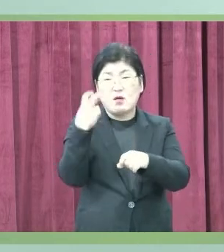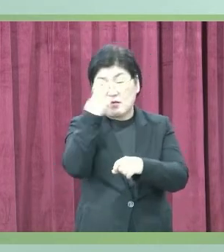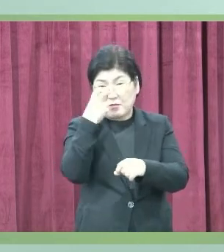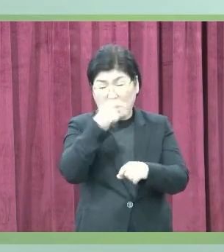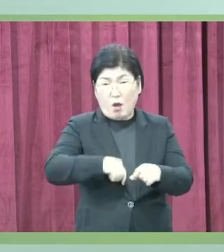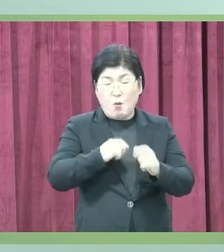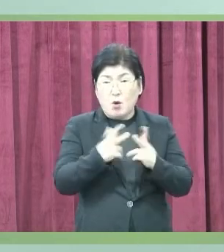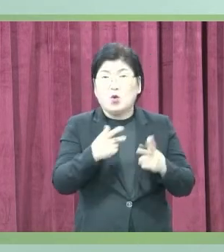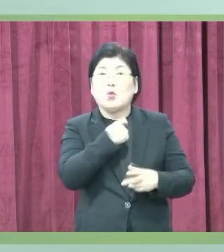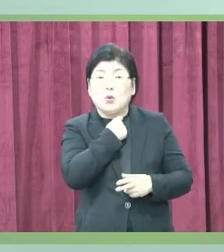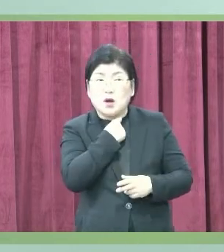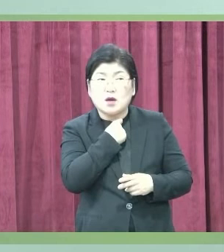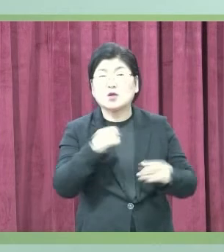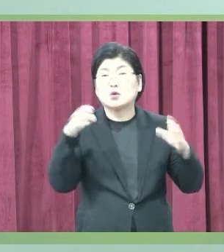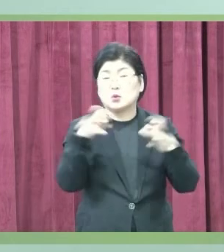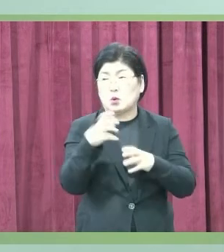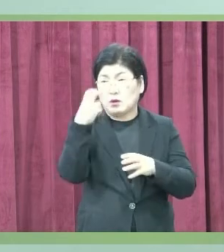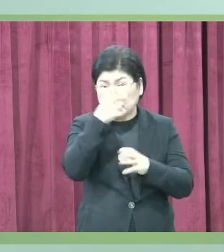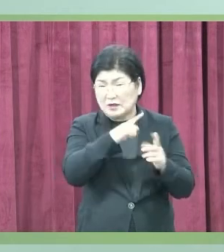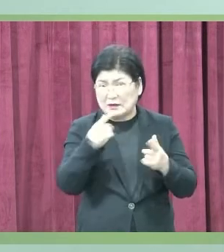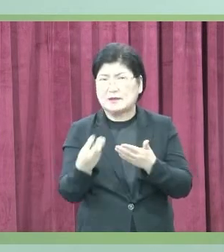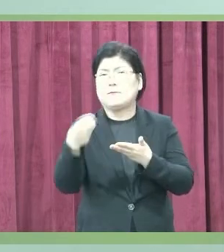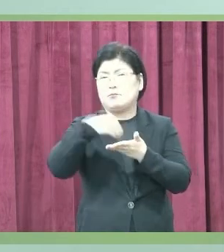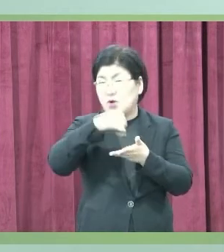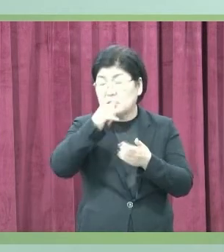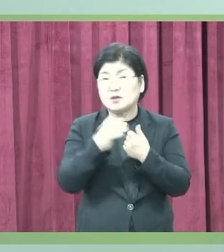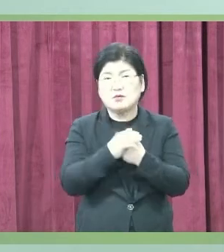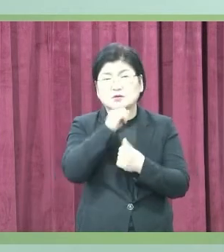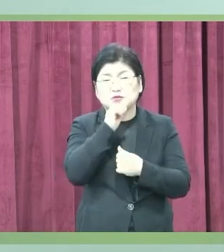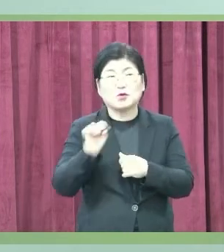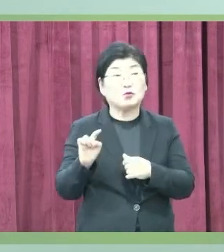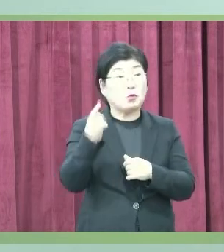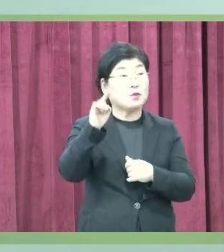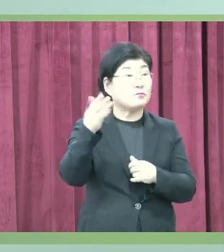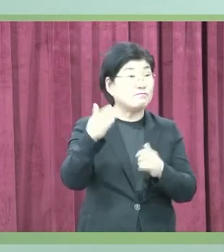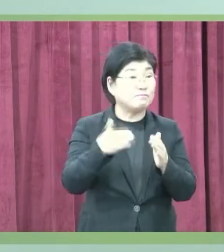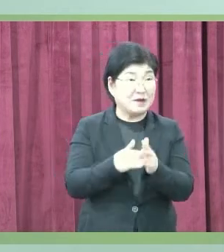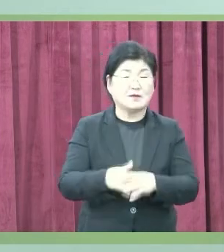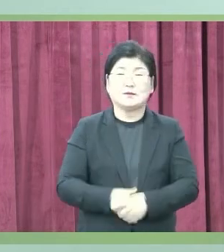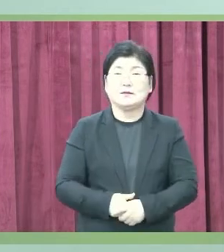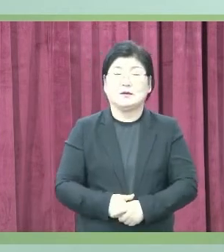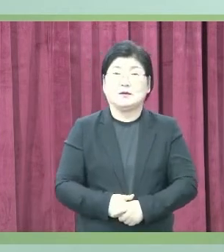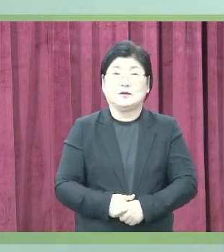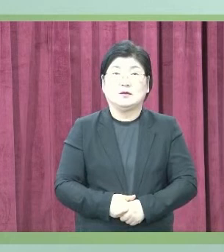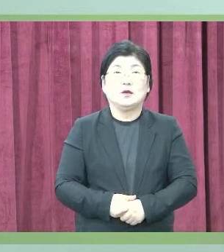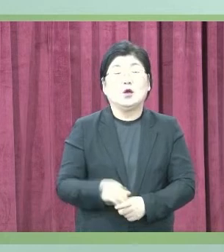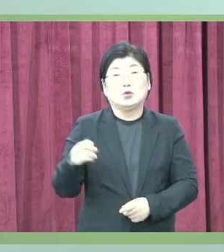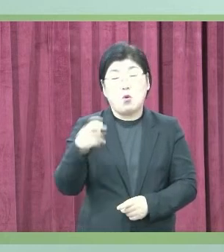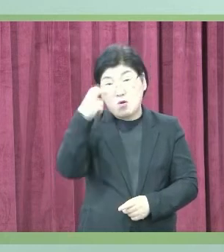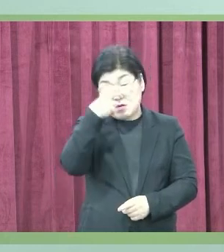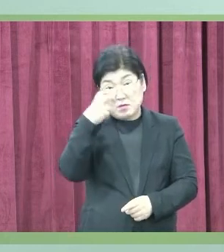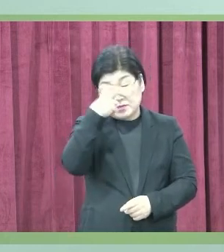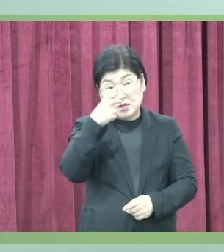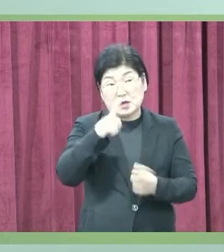본인이 원해서 하는 종합검진도 모두 포함됐기 때문에 이같이 높게 나타난 것으로 파악이 됩니다. 더불어서 검진 미수검